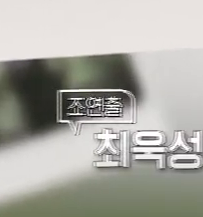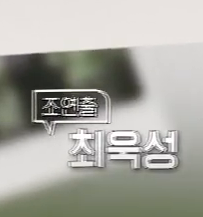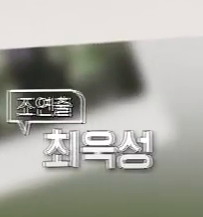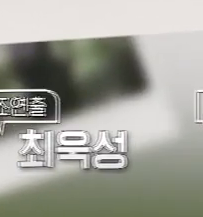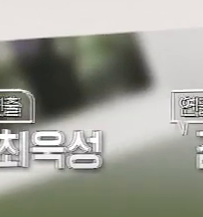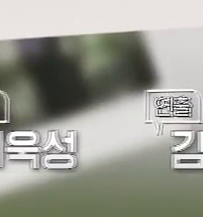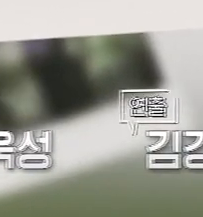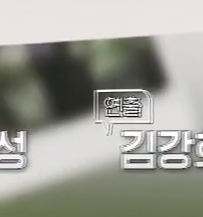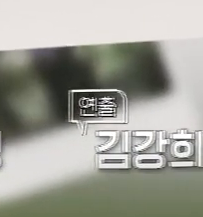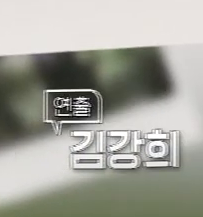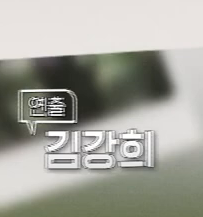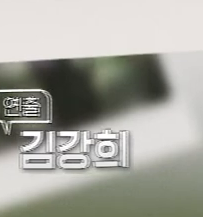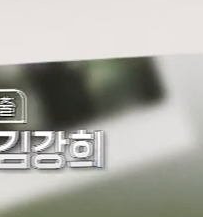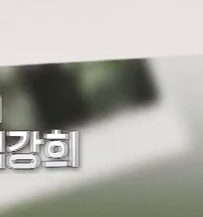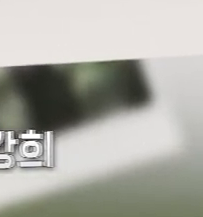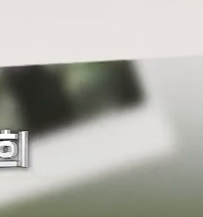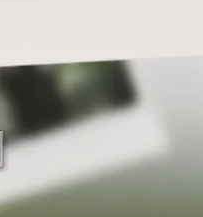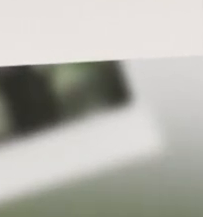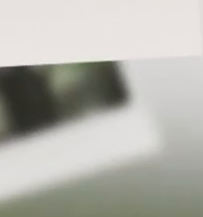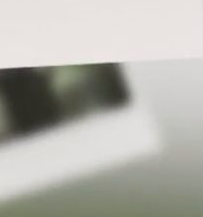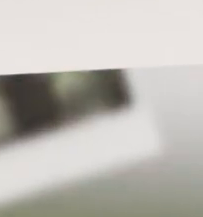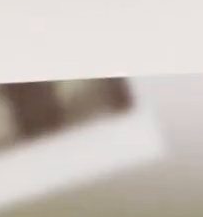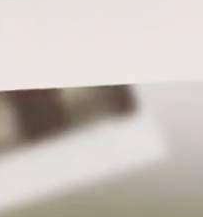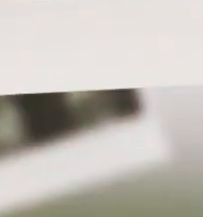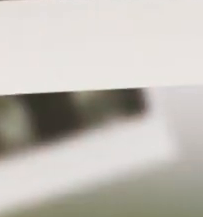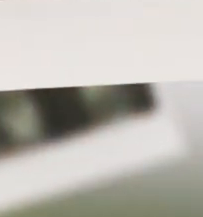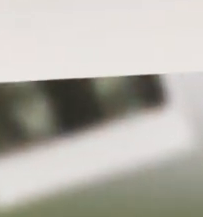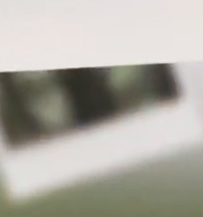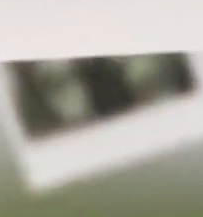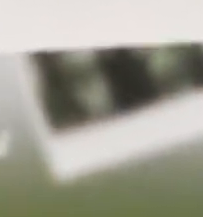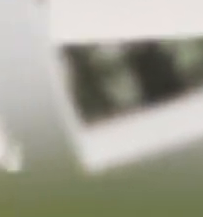found something pretty neat.